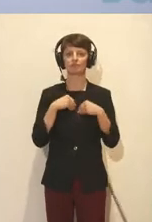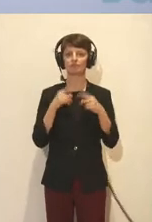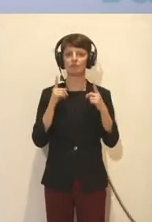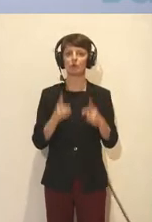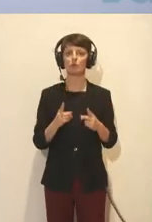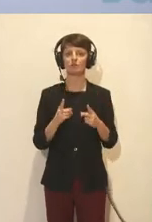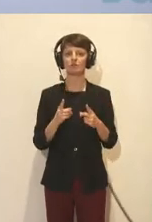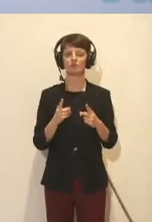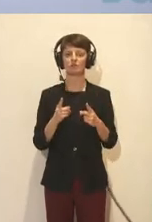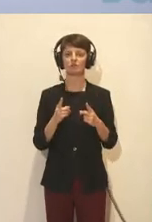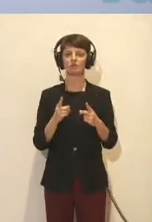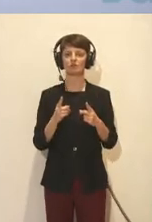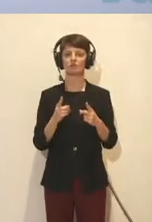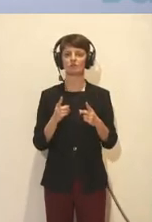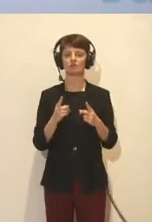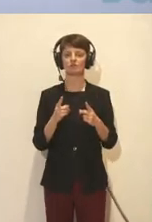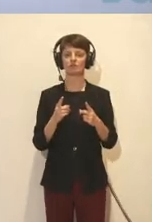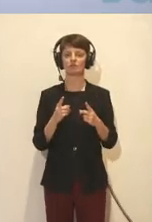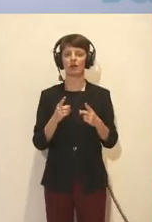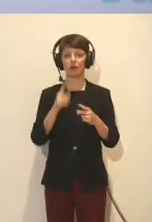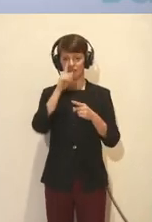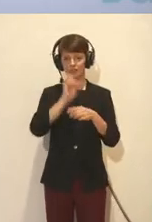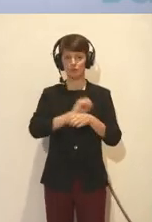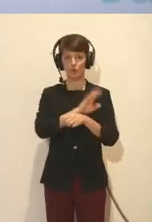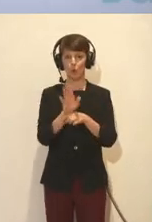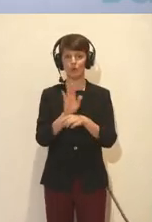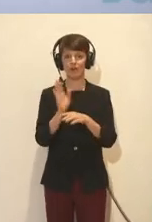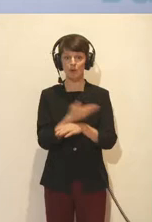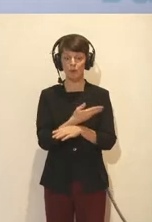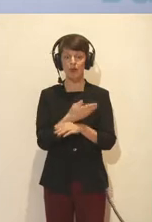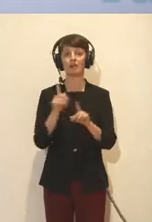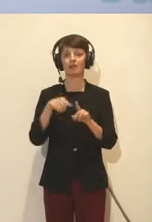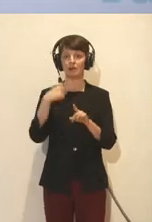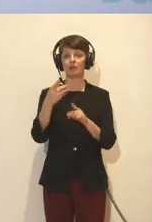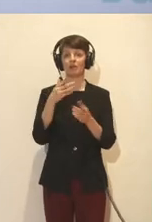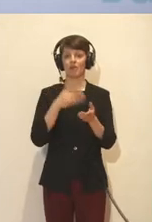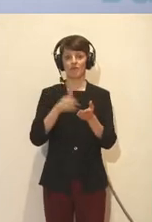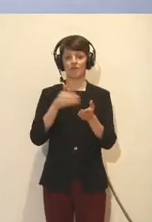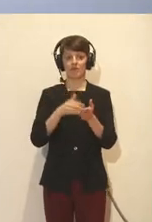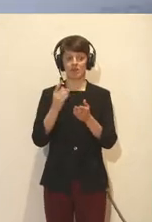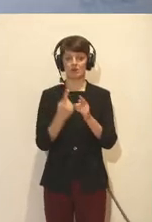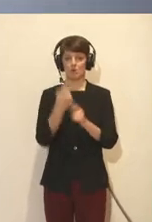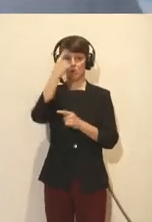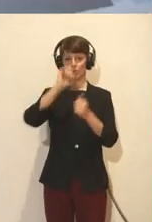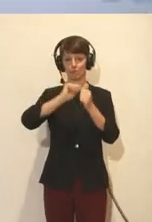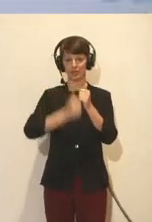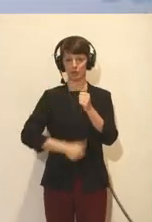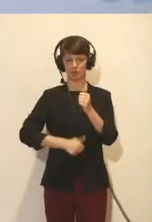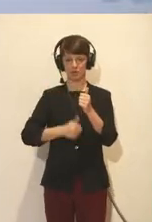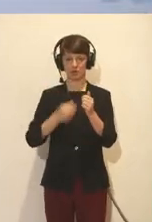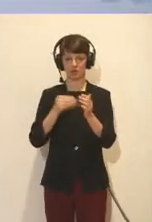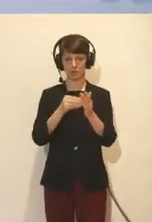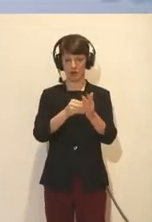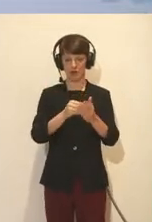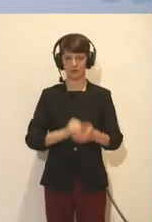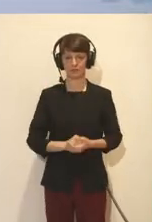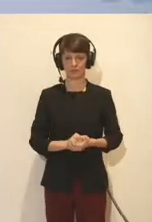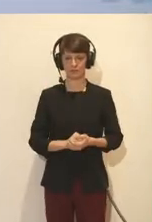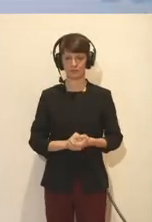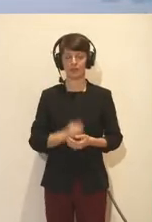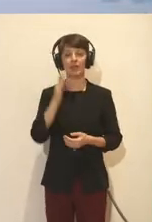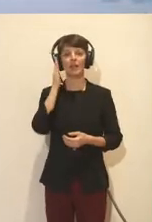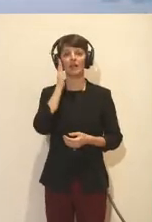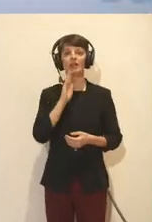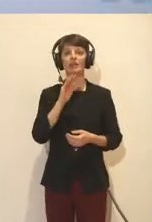auch nach kona weiterhin hohe priorität haben wollen werden liebe genossinnen und